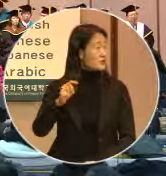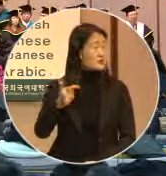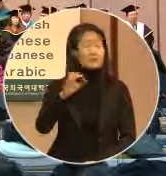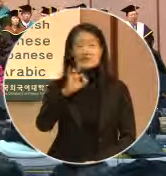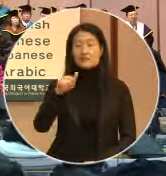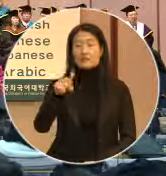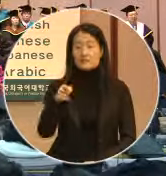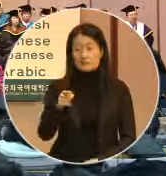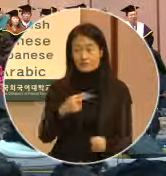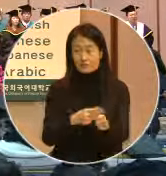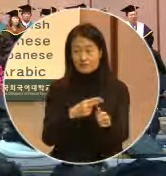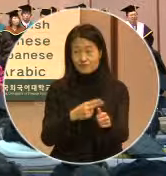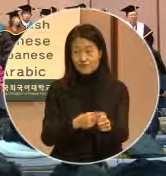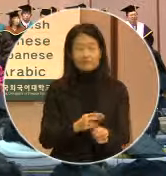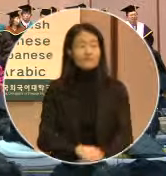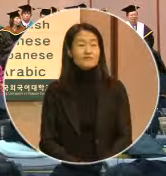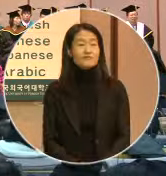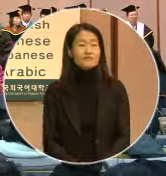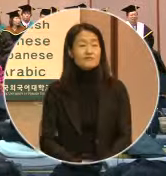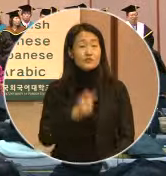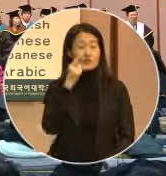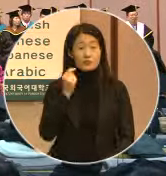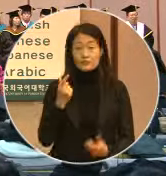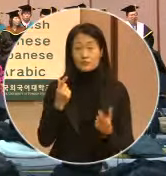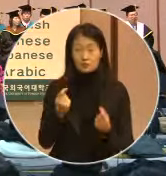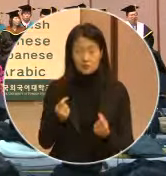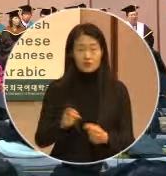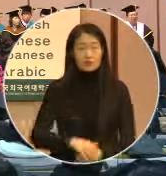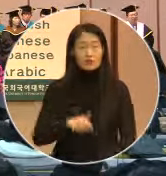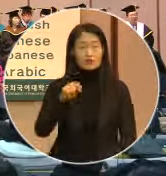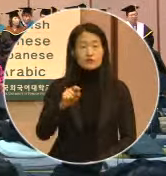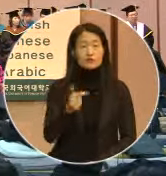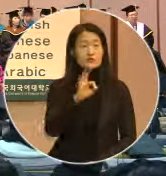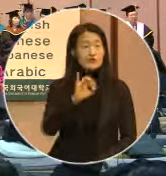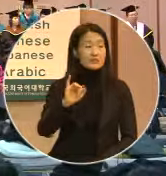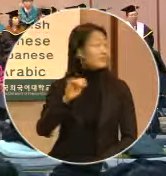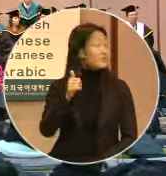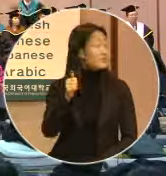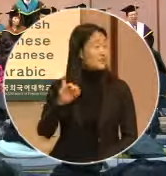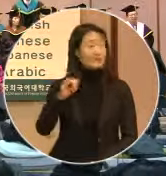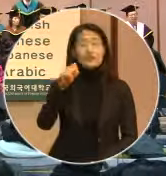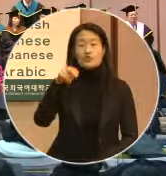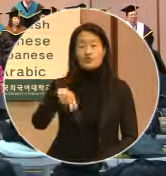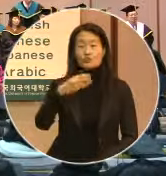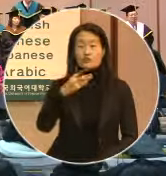일본어학부 군희 유타카 교수님,